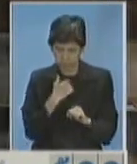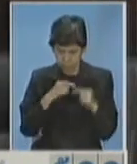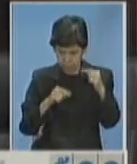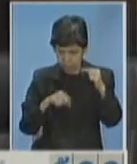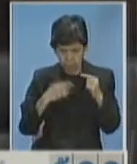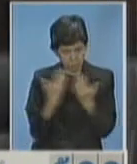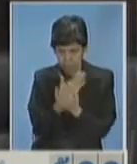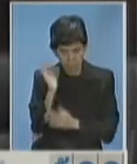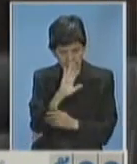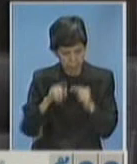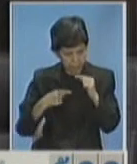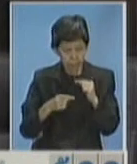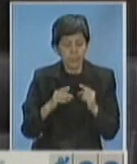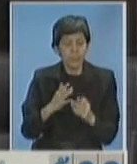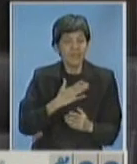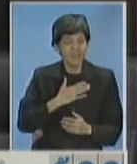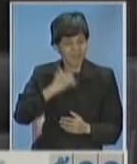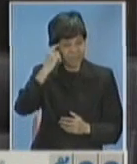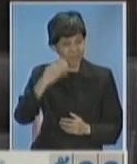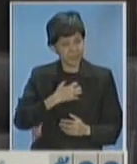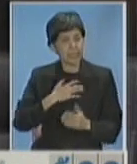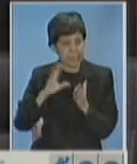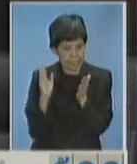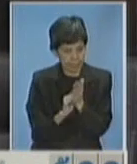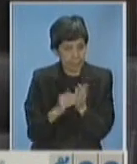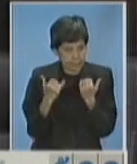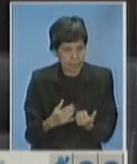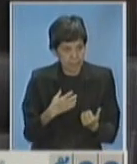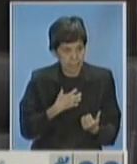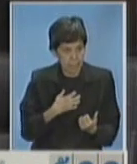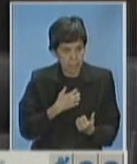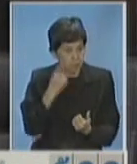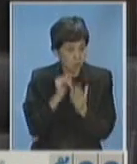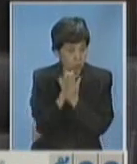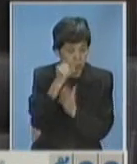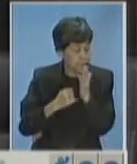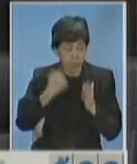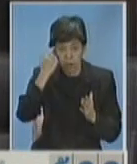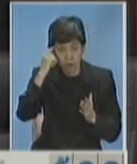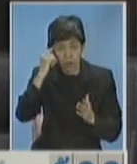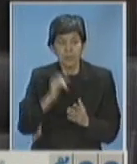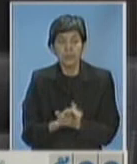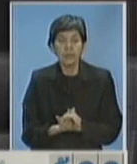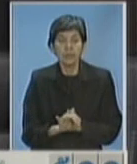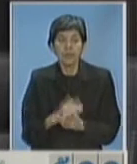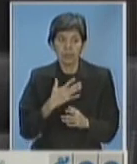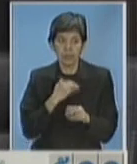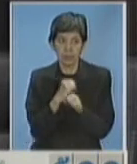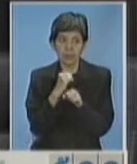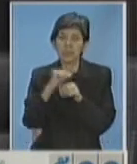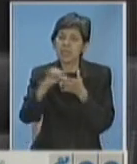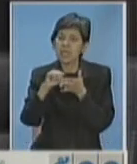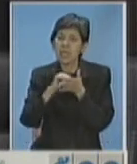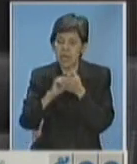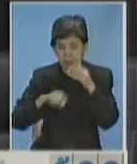การที่เปลี่ยนแปลงนะคะในความเห็นของดิฉันอยากให้บันทึกไว้ณที่นี้นะคะว่าไม่รู้จะถูกต้องหรือไม่ในทางกฎหมายไปการแปลเ